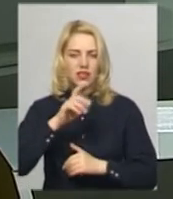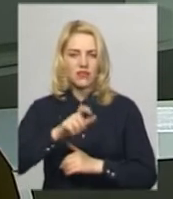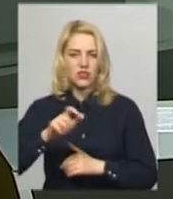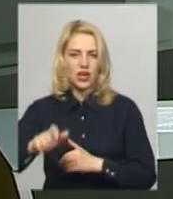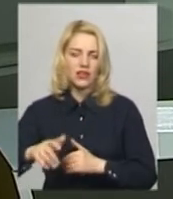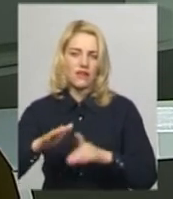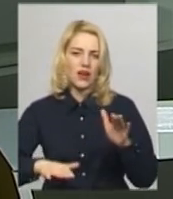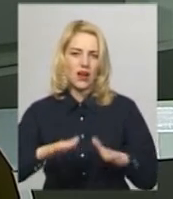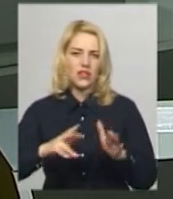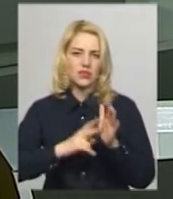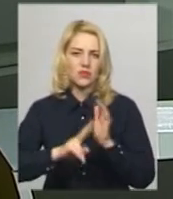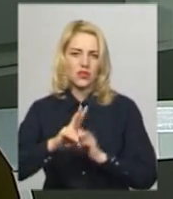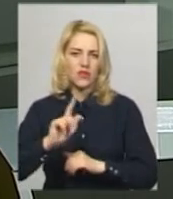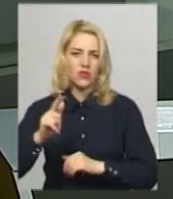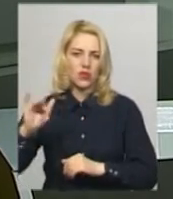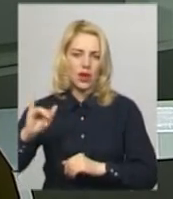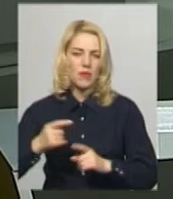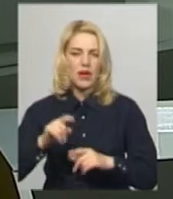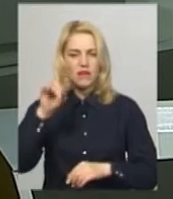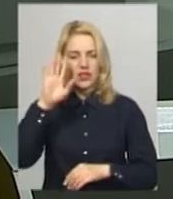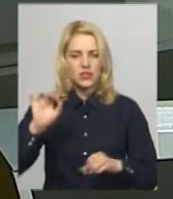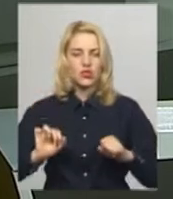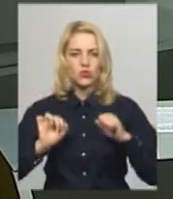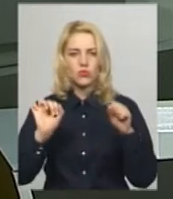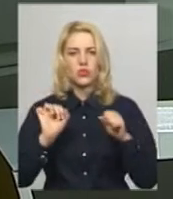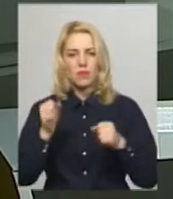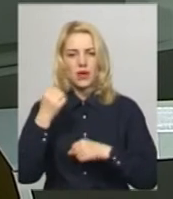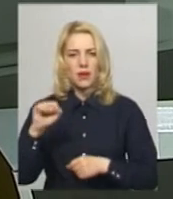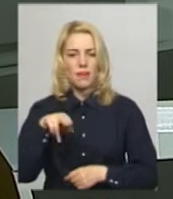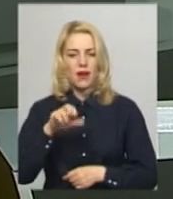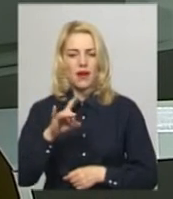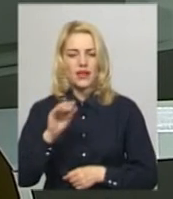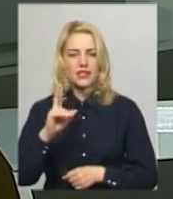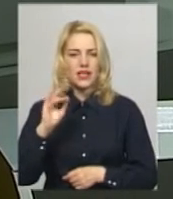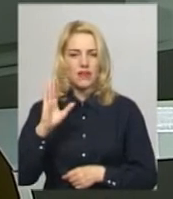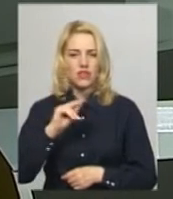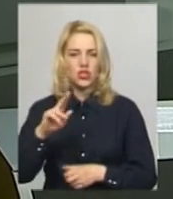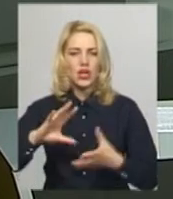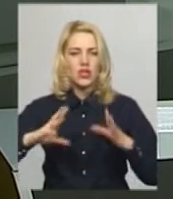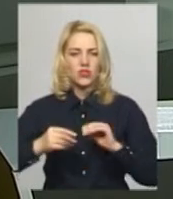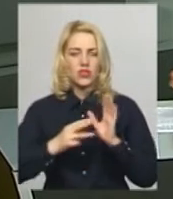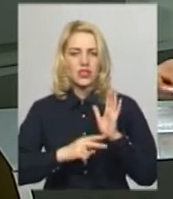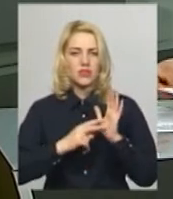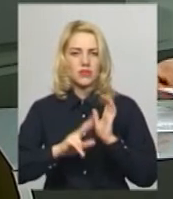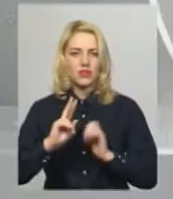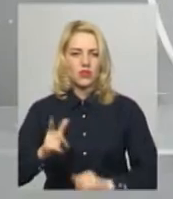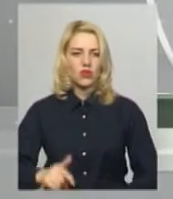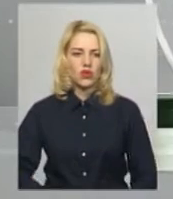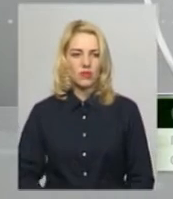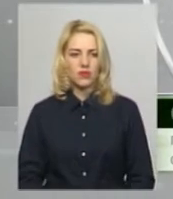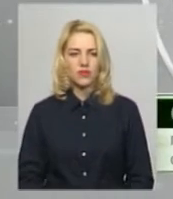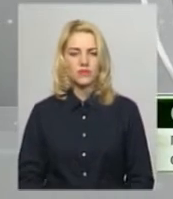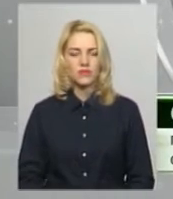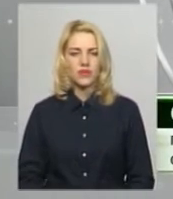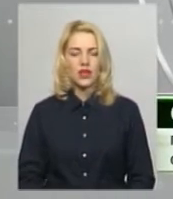до 72 кілограмів у класичному жимі. Перемогла Катерина Параскевич з результатом 80 кілограмів. У